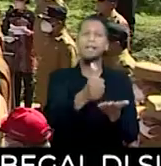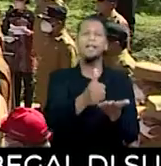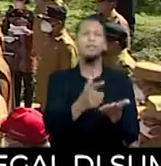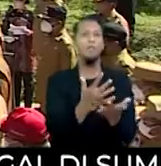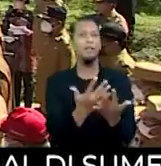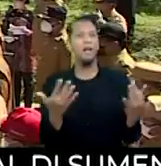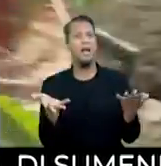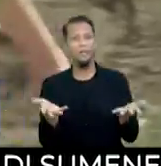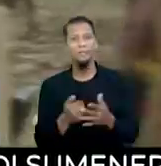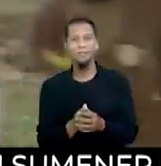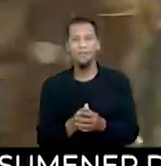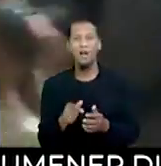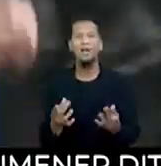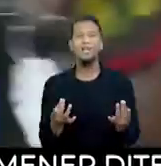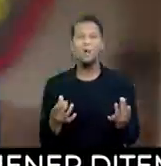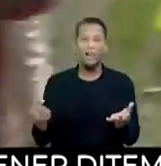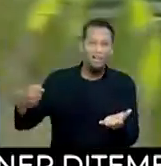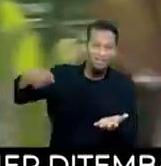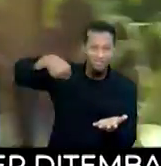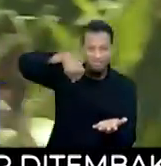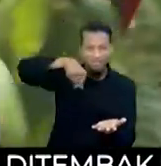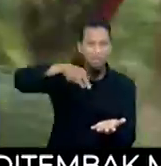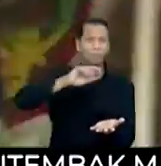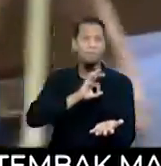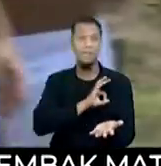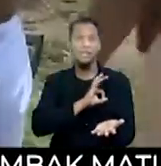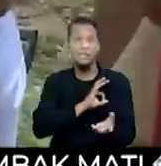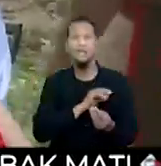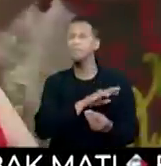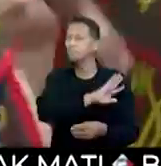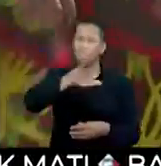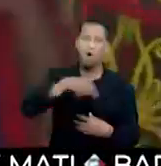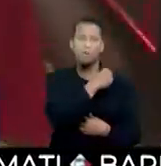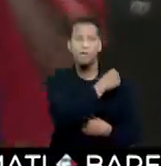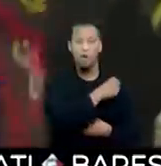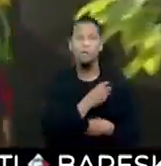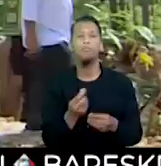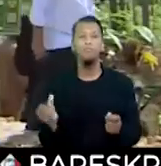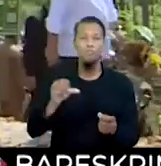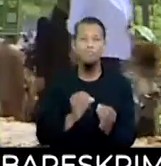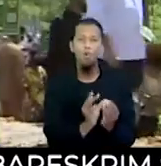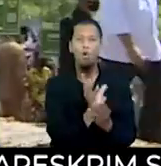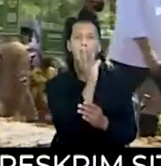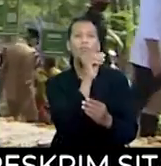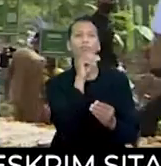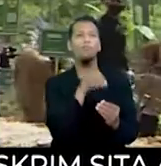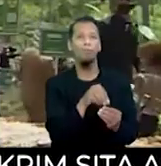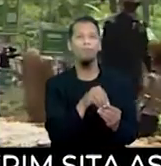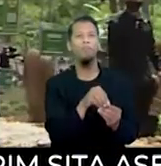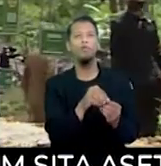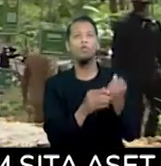usai ritual Kendi Nusantara presiden dan seluruh Gubernur menanam pohon bersama di sekitar Tugu 0 Km